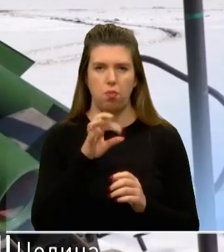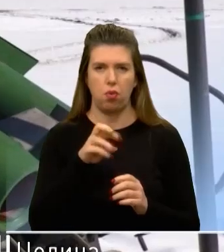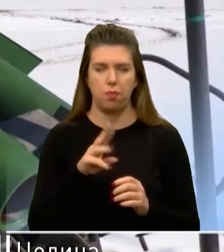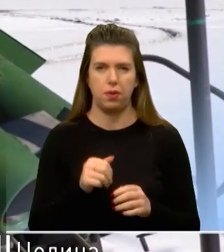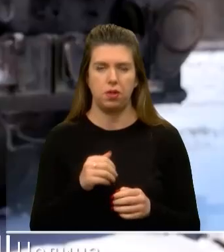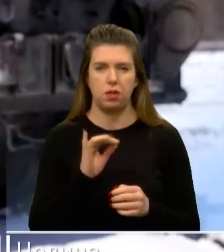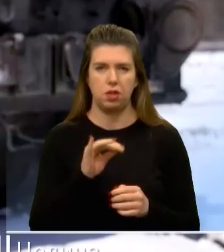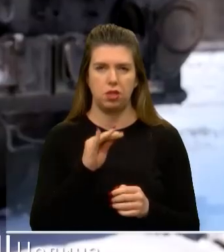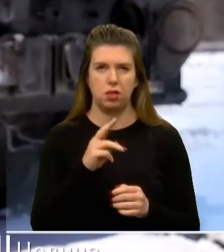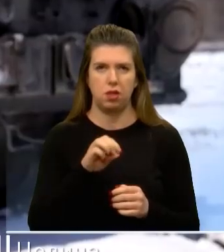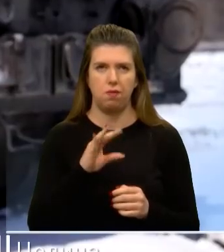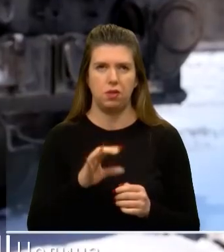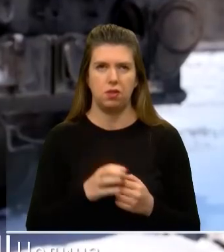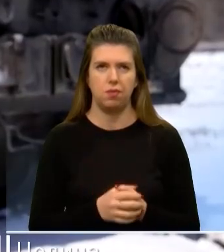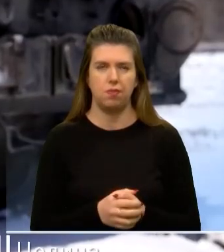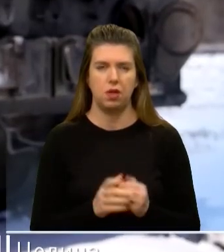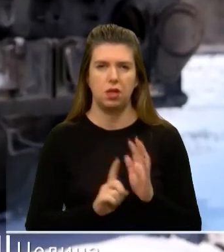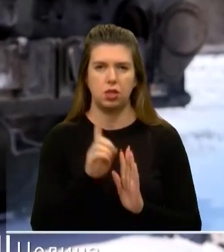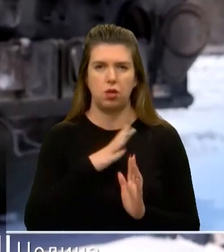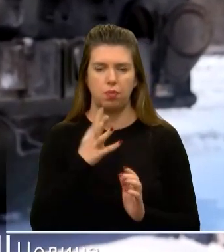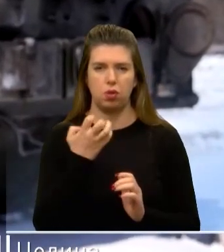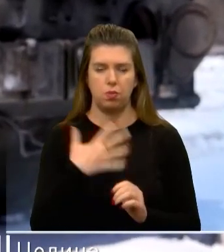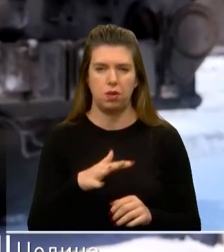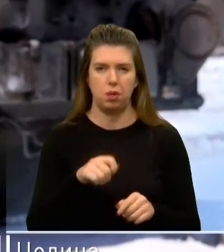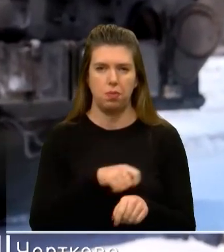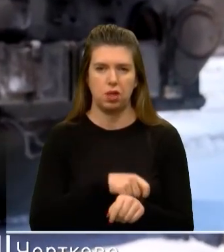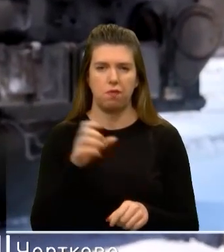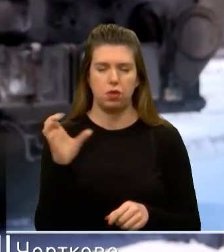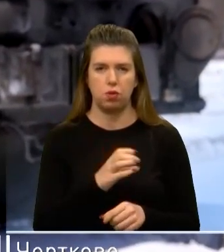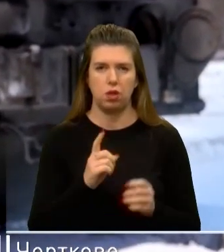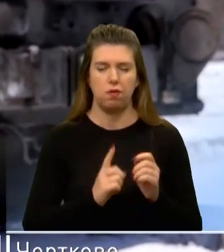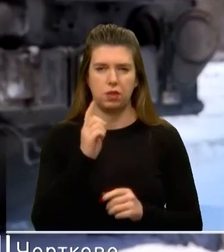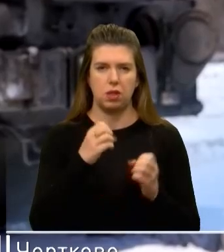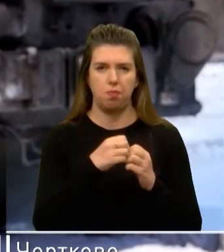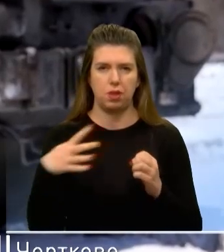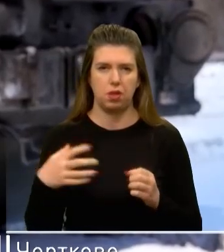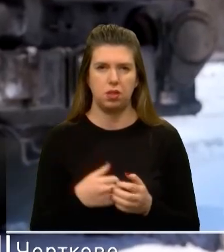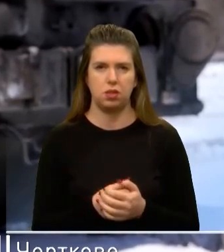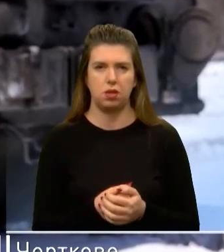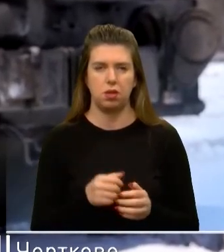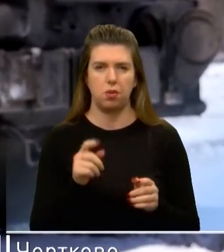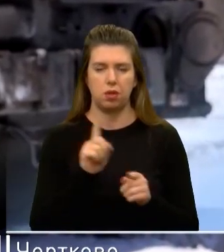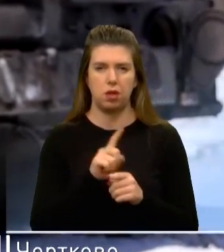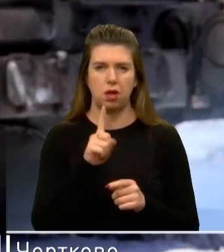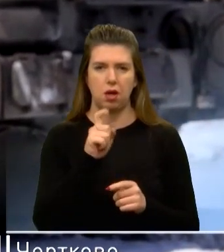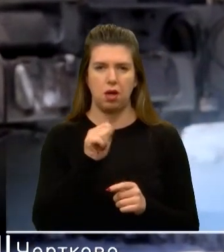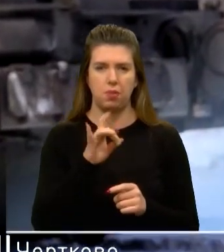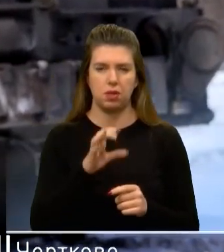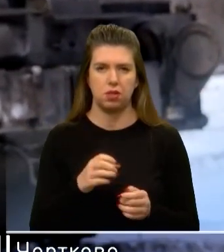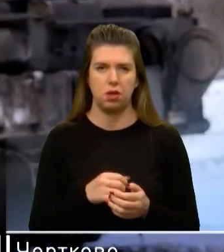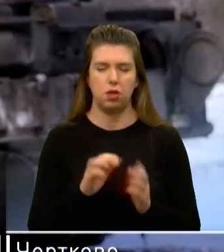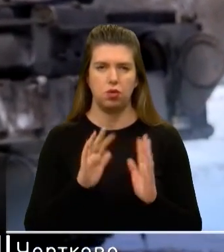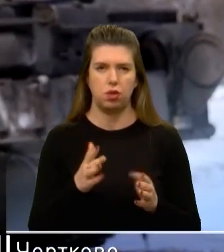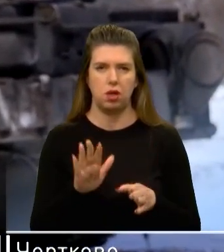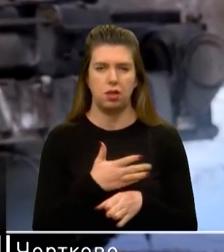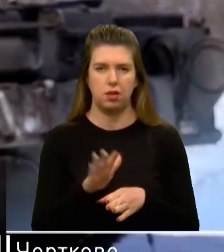GL sdb изначально её скорость была 550 м в секу высота 15 как у Хамер но затем видимо произошло